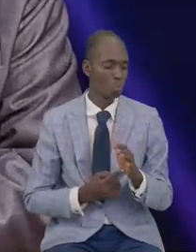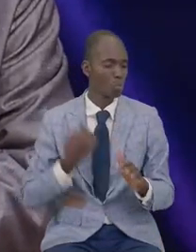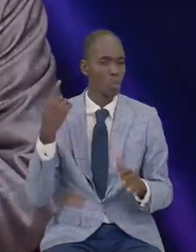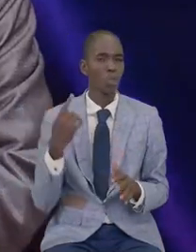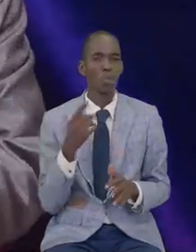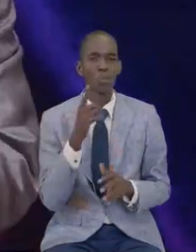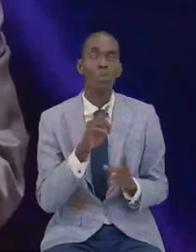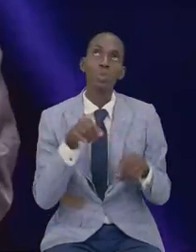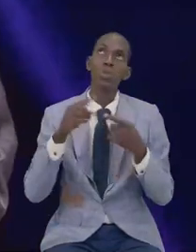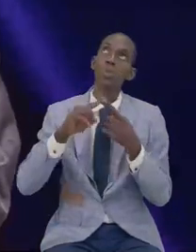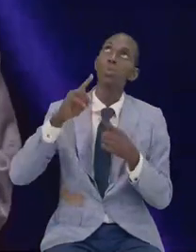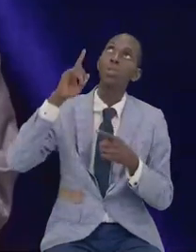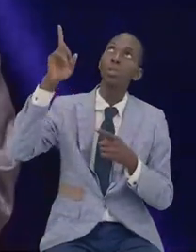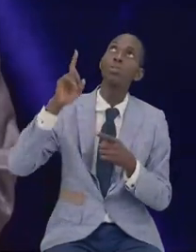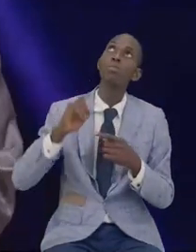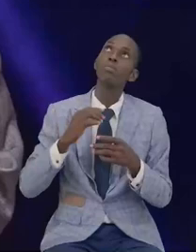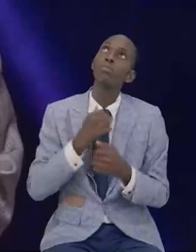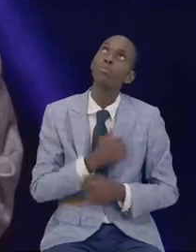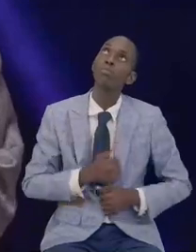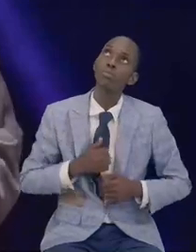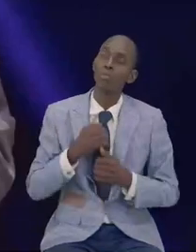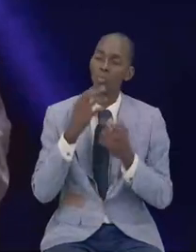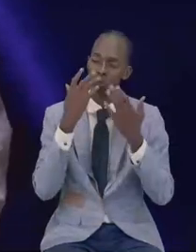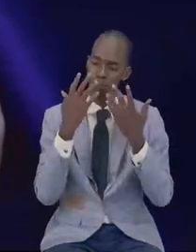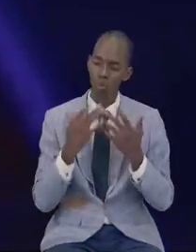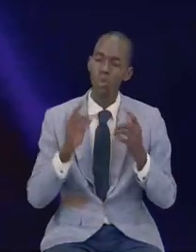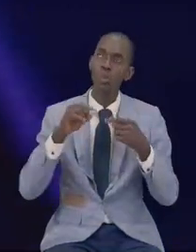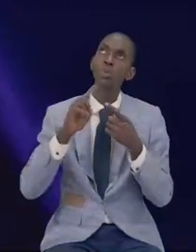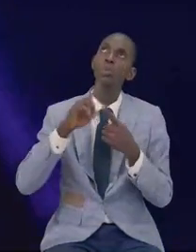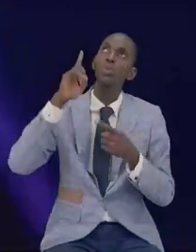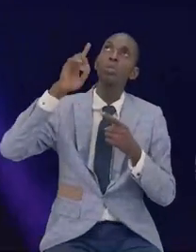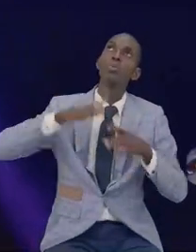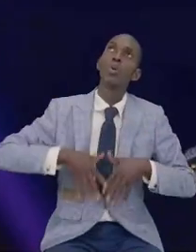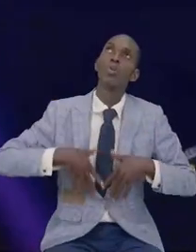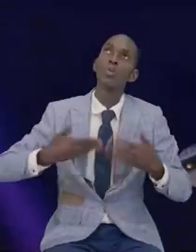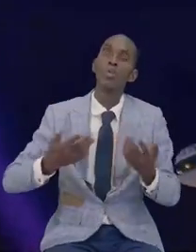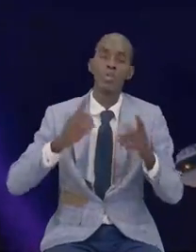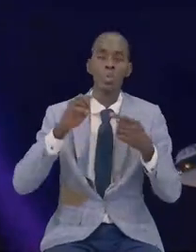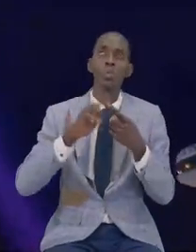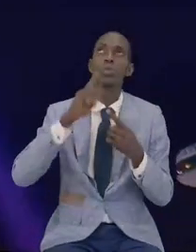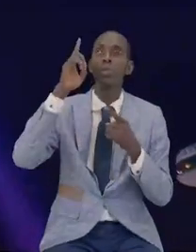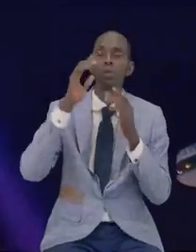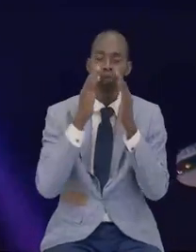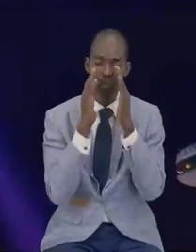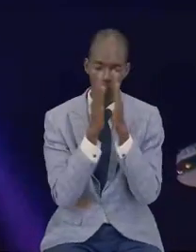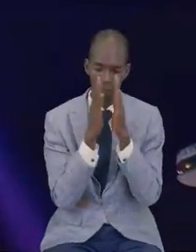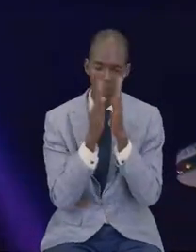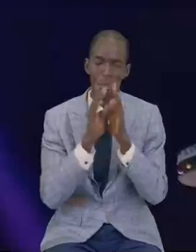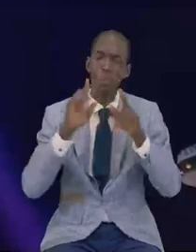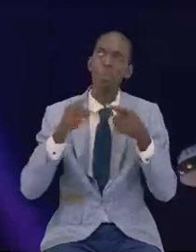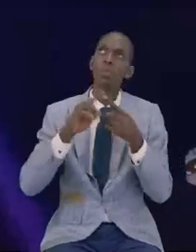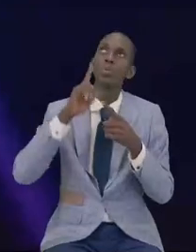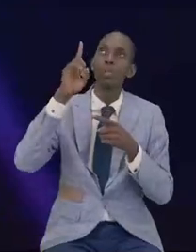étant convaincu, je vais à lui confessant, je vais à lui priant, je vais à lui